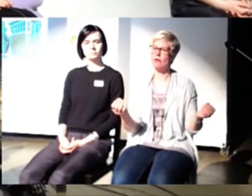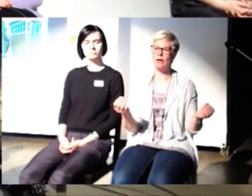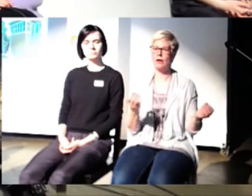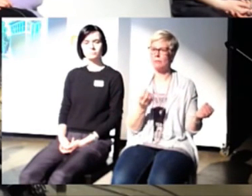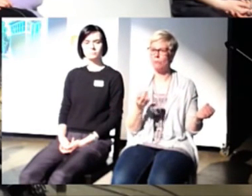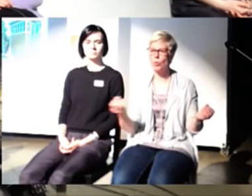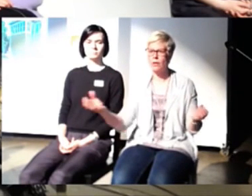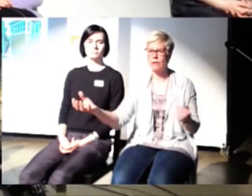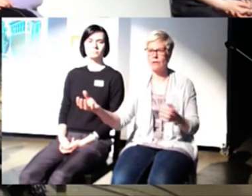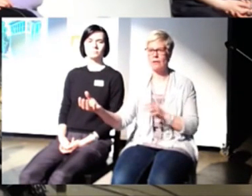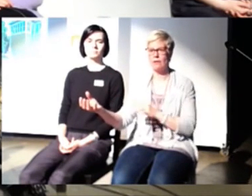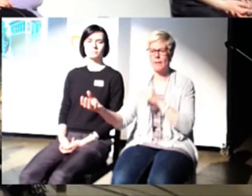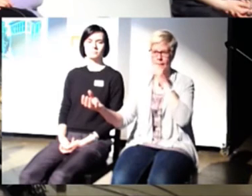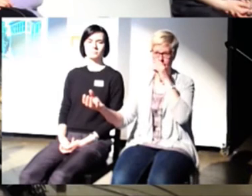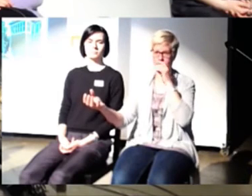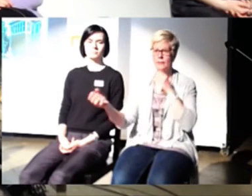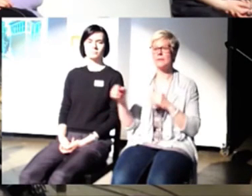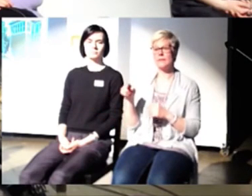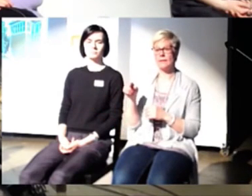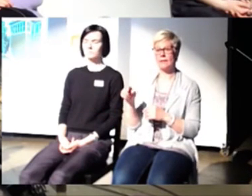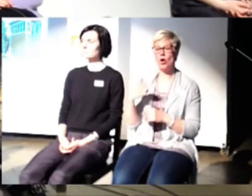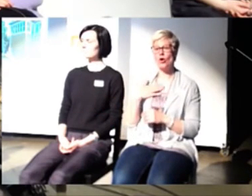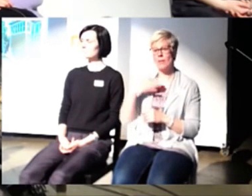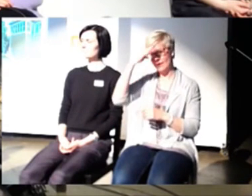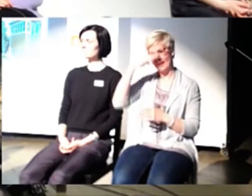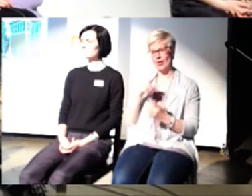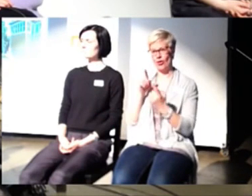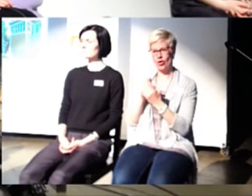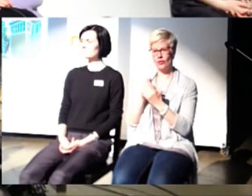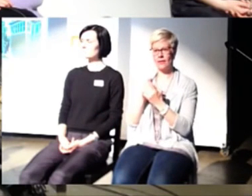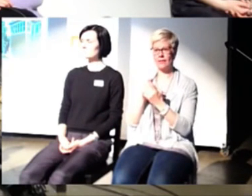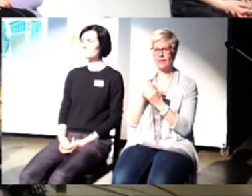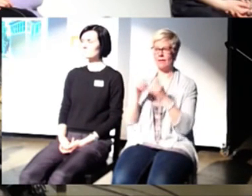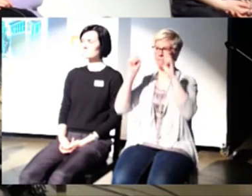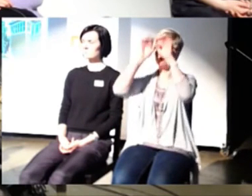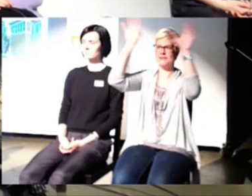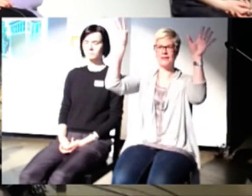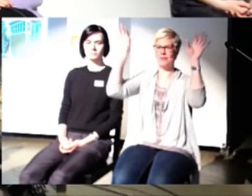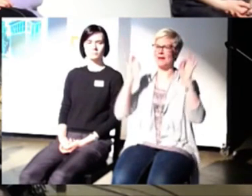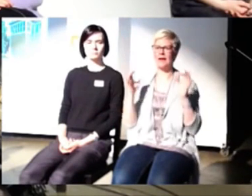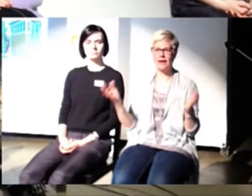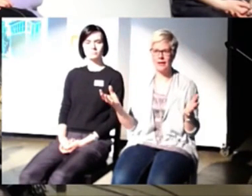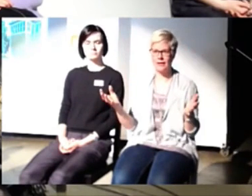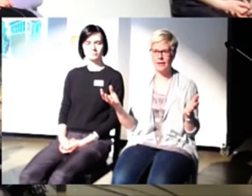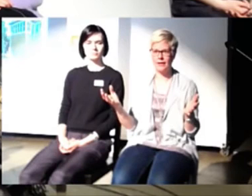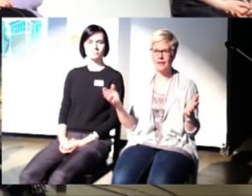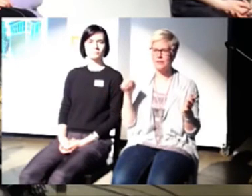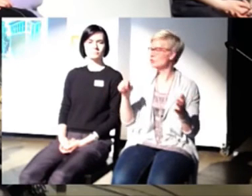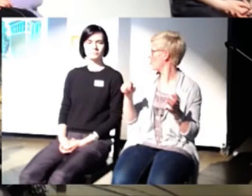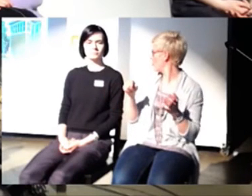puutaamavaja. Ja tämä on minun henkilökohtainen visio, että tuohon